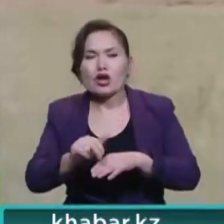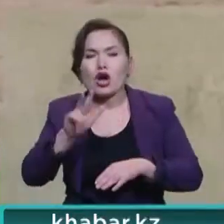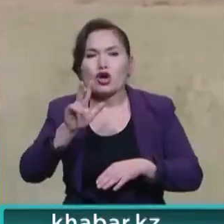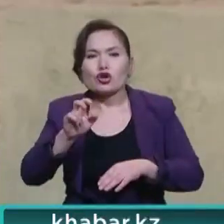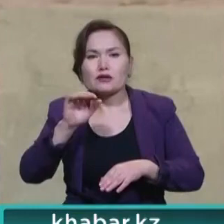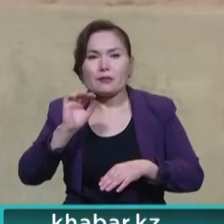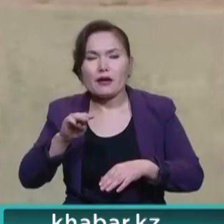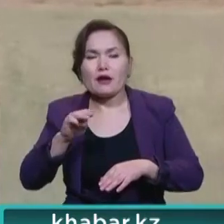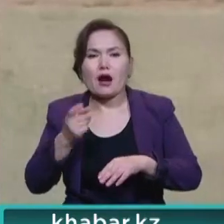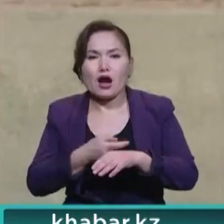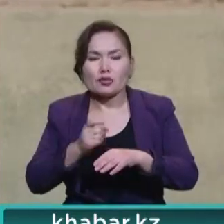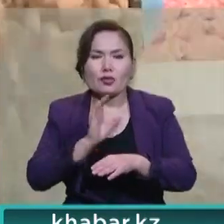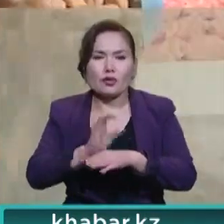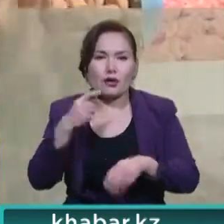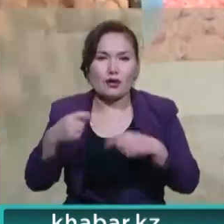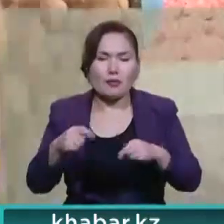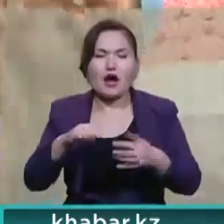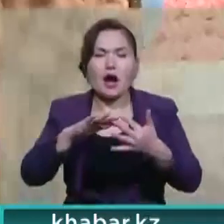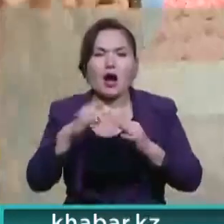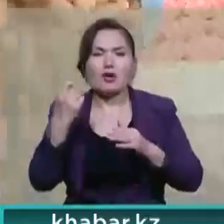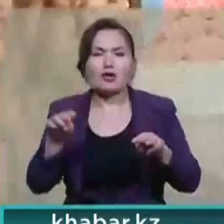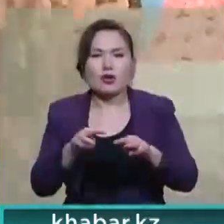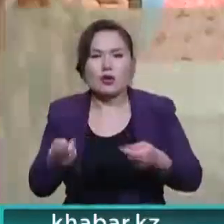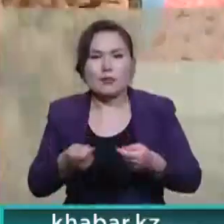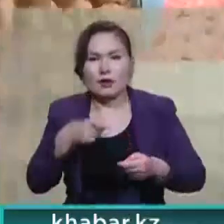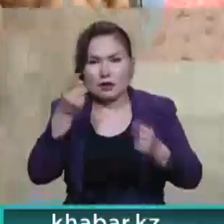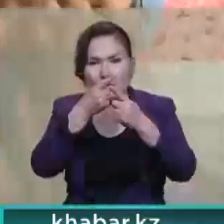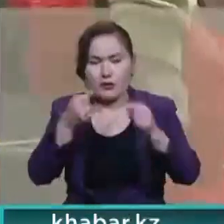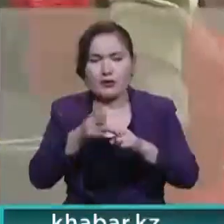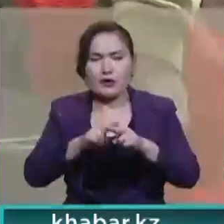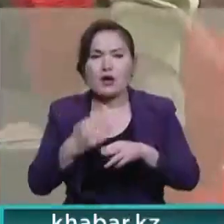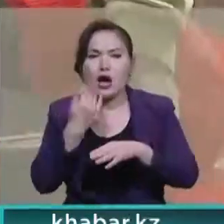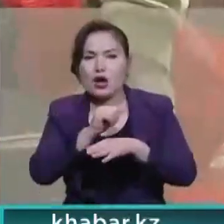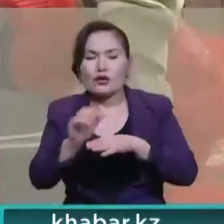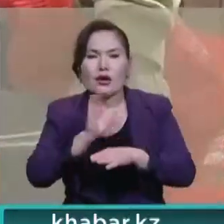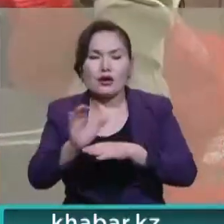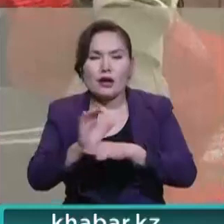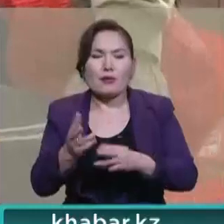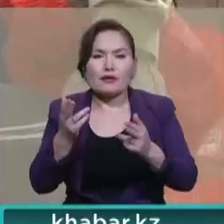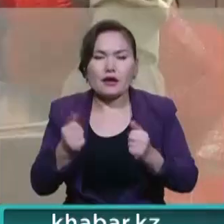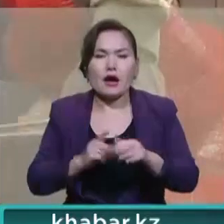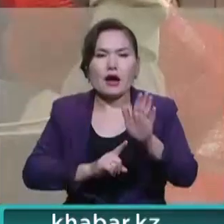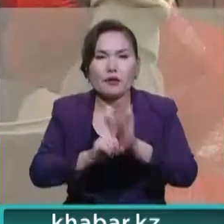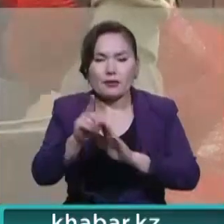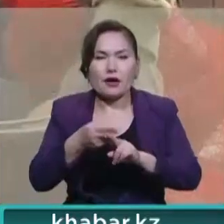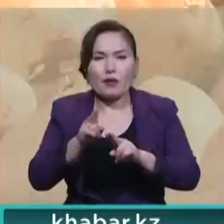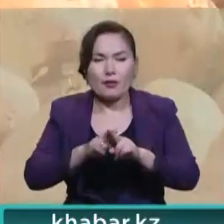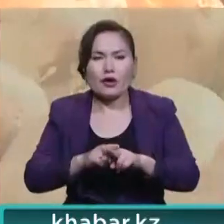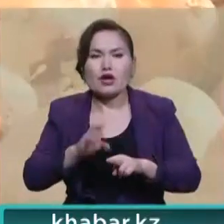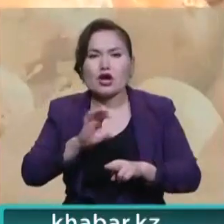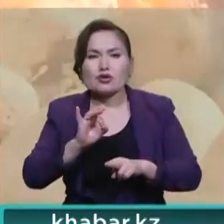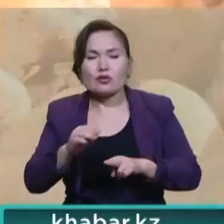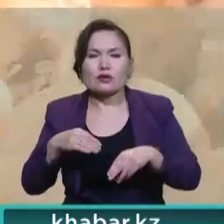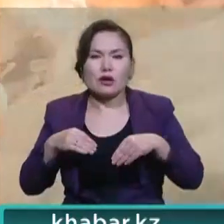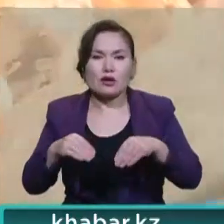картоп экспорттады, дейді еліміздің ауыл шаруашылығы министрлігіндегілер. Экспорт көлемін ұлғайту үшін әрине ең алдымен тұқым жаңартылып,